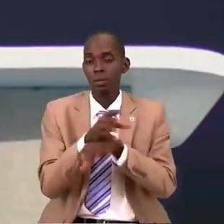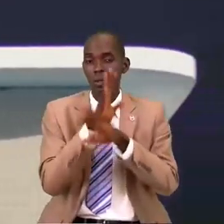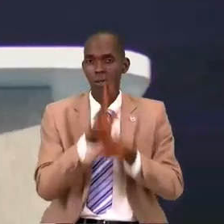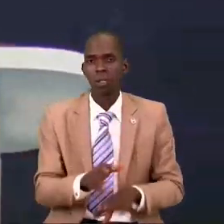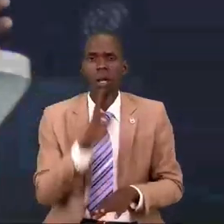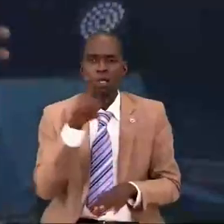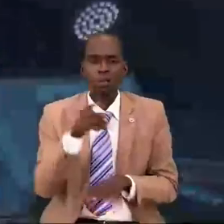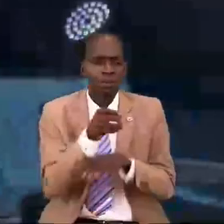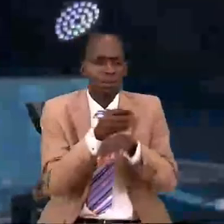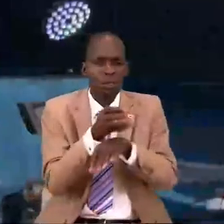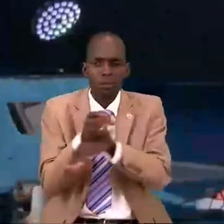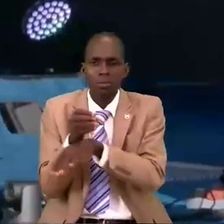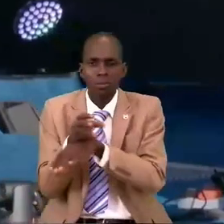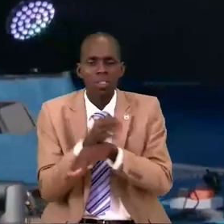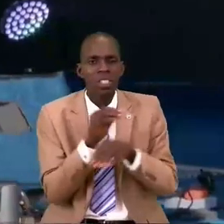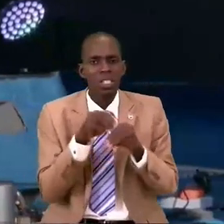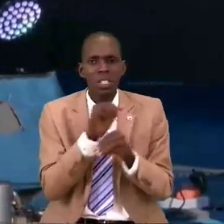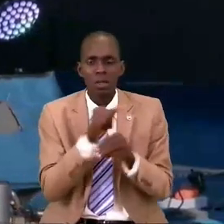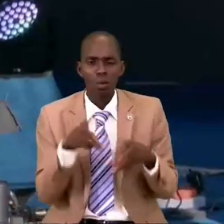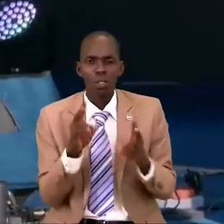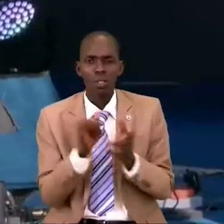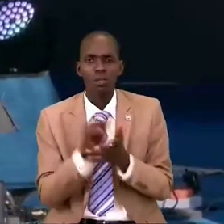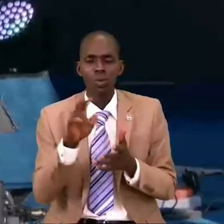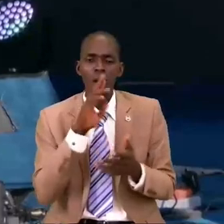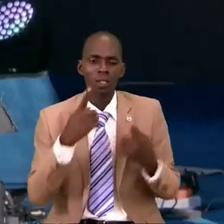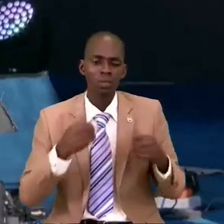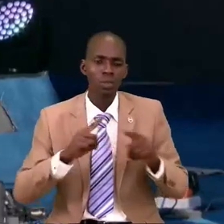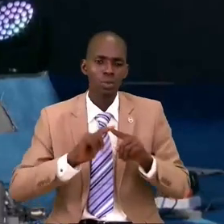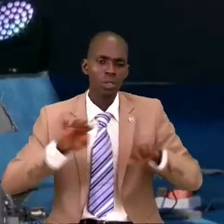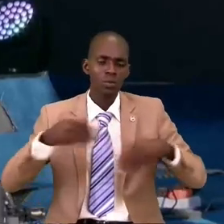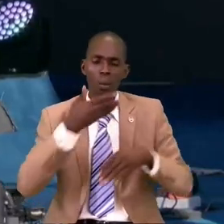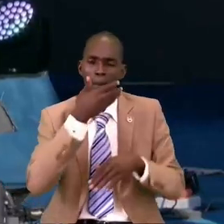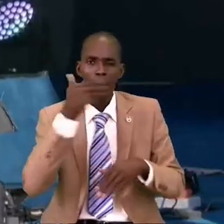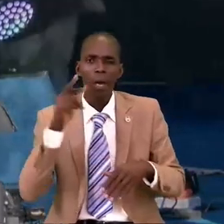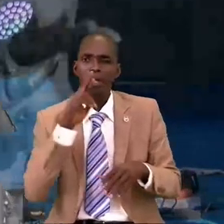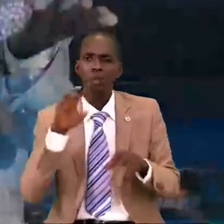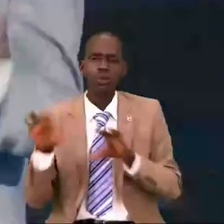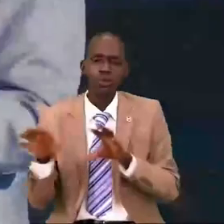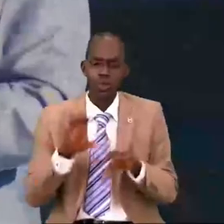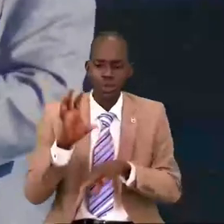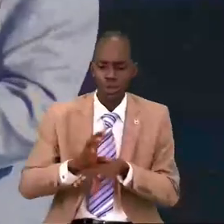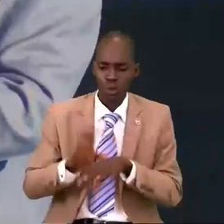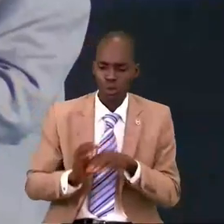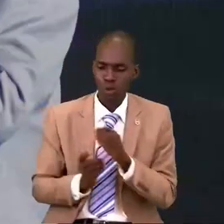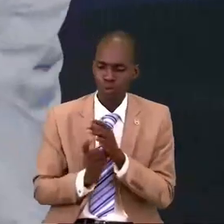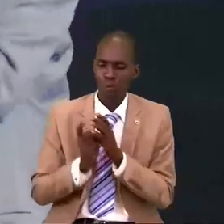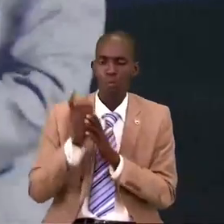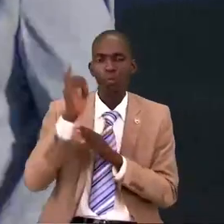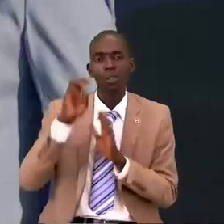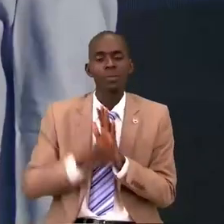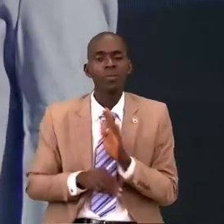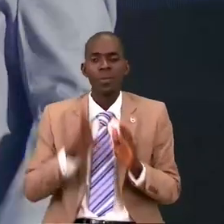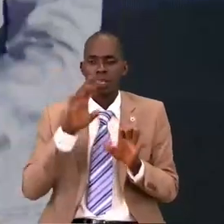fais l'implantation d'église, est-ce que tu le fais et tu t'efforces pour la maîtrise? Est-ce que tu diriges un groupe de personnes en